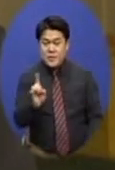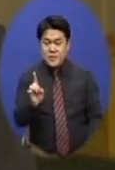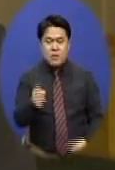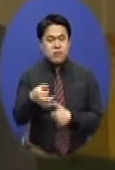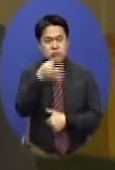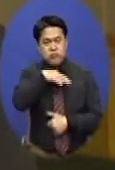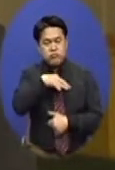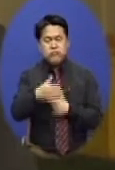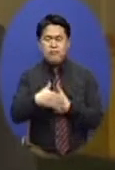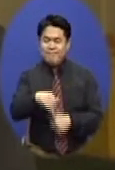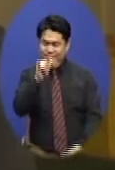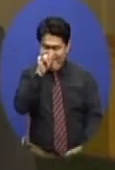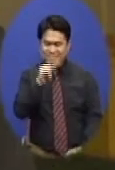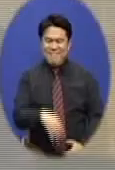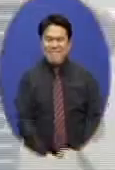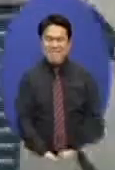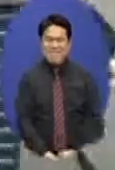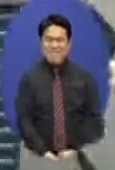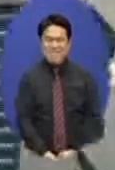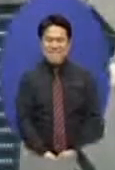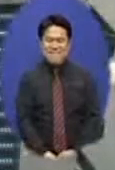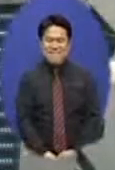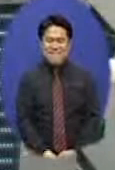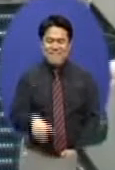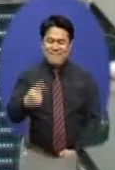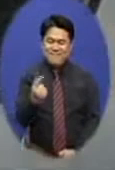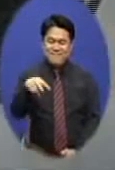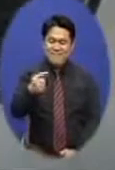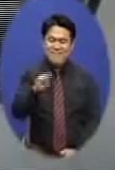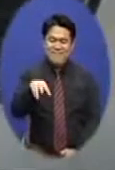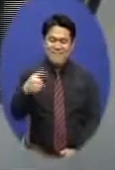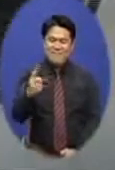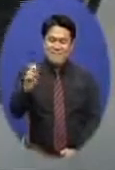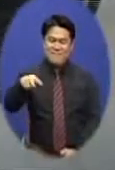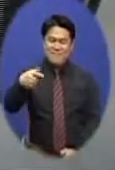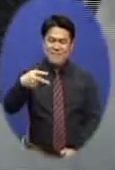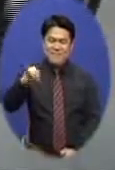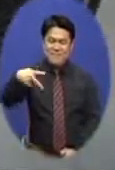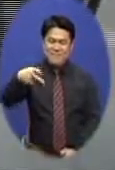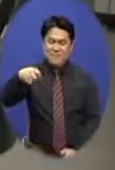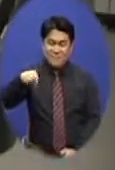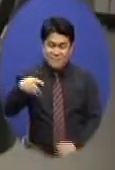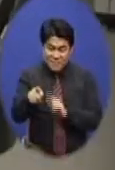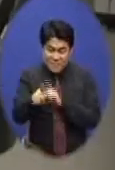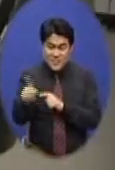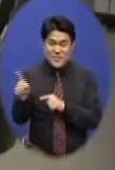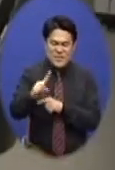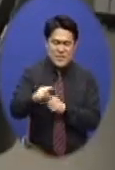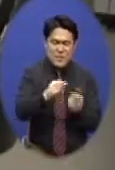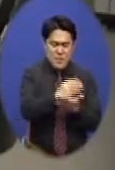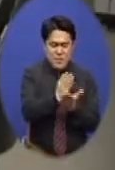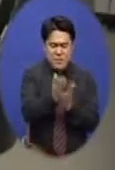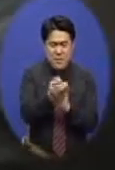된다면 효과가 크다고 볼 수 있습니다. 고습도 유니쿨러는 증발기, 서리 제거용부터 송풍 팬